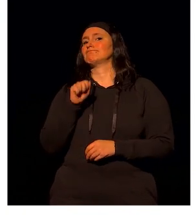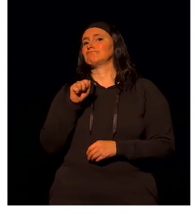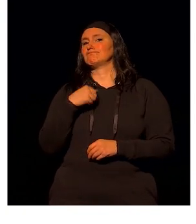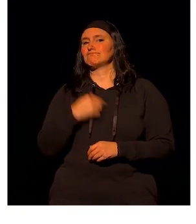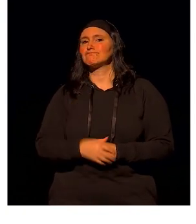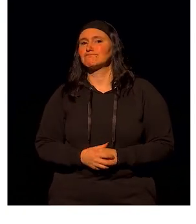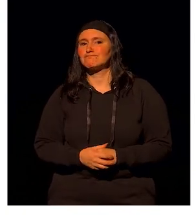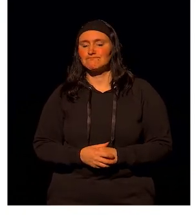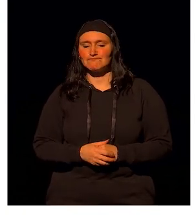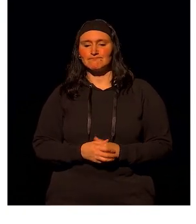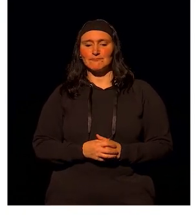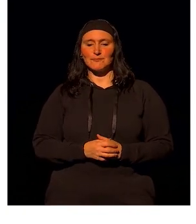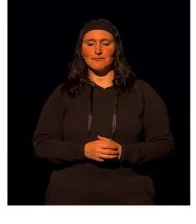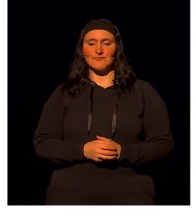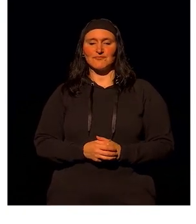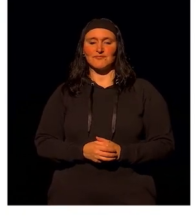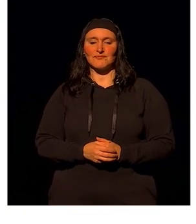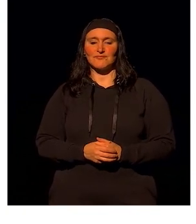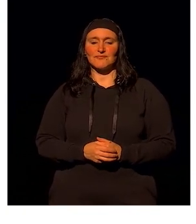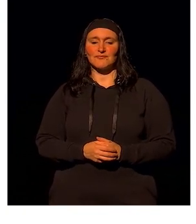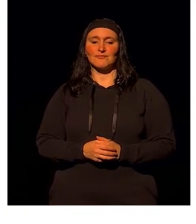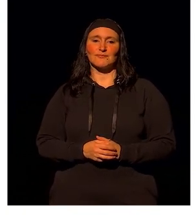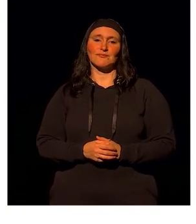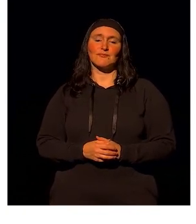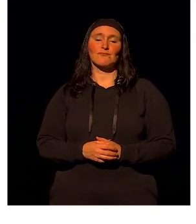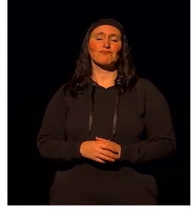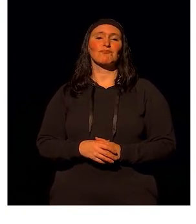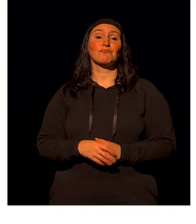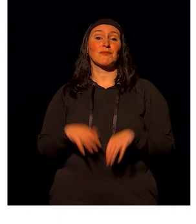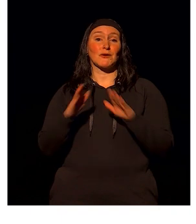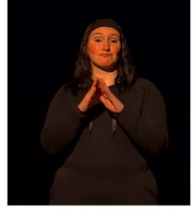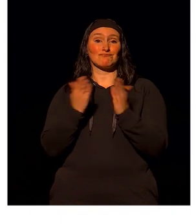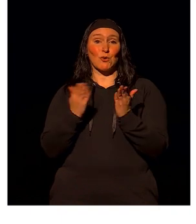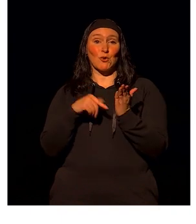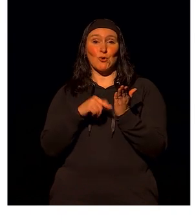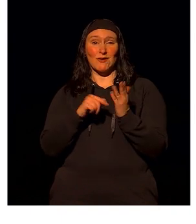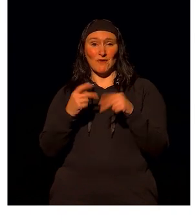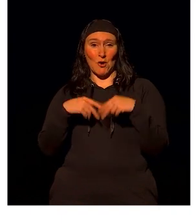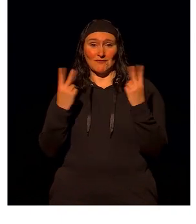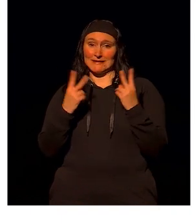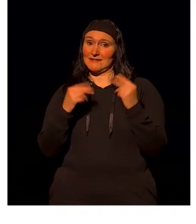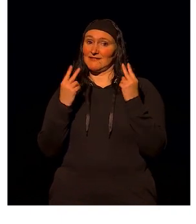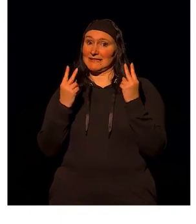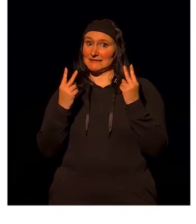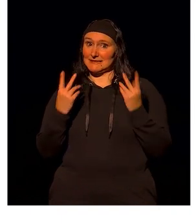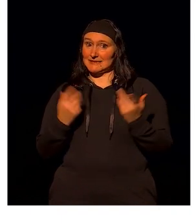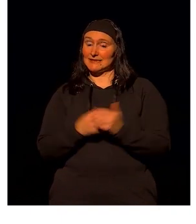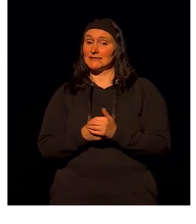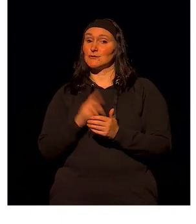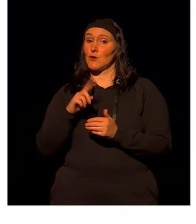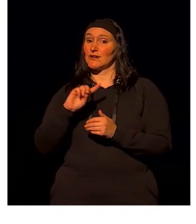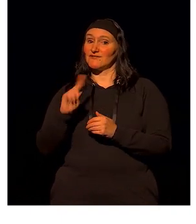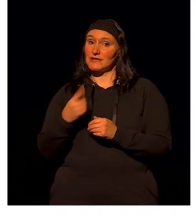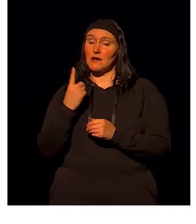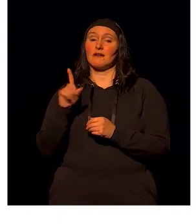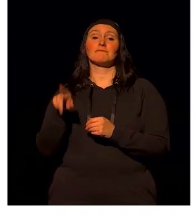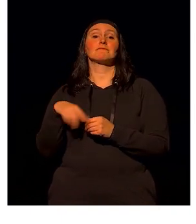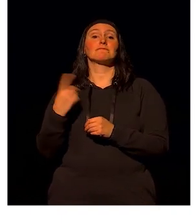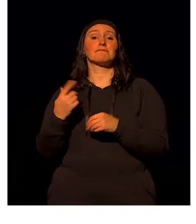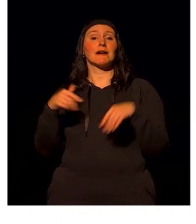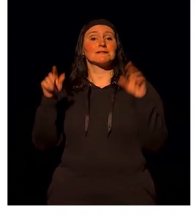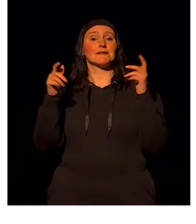Er hat einen ganz wichtigen Band veröffentlicht und wieder veröffentlicht über neuen